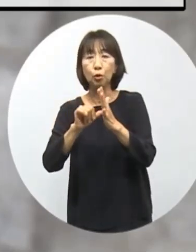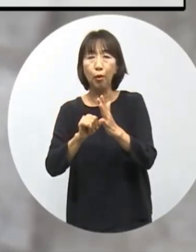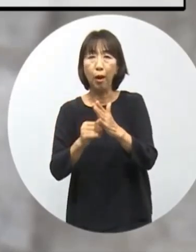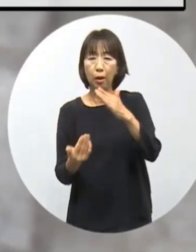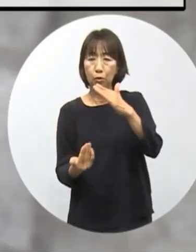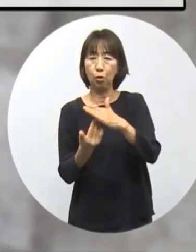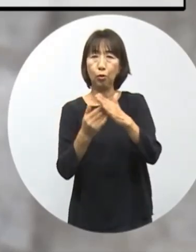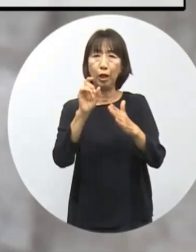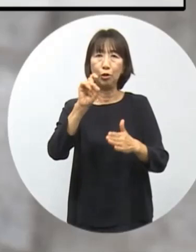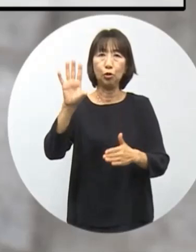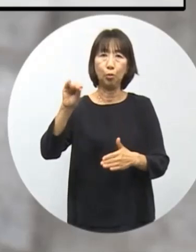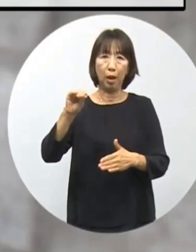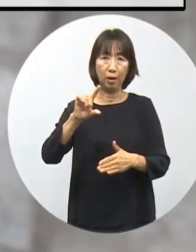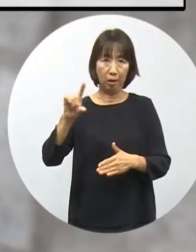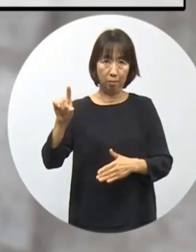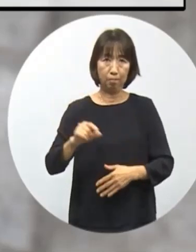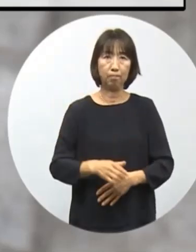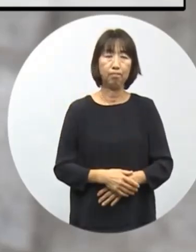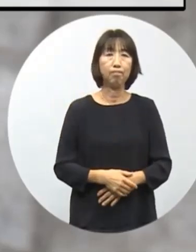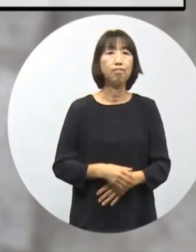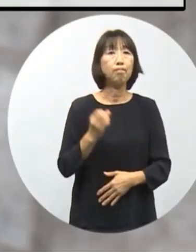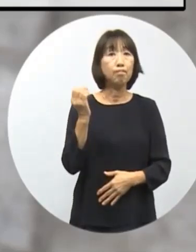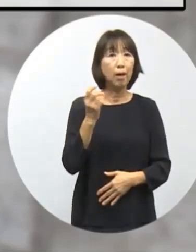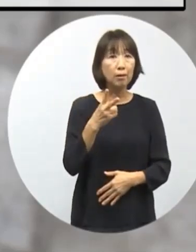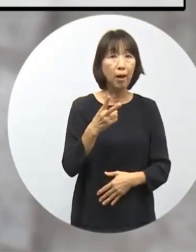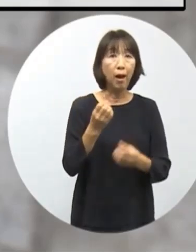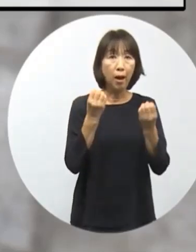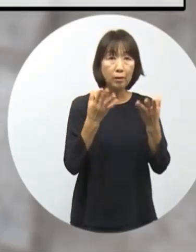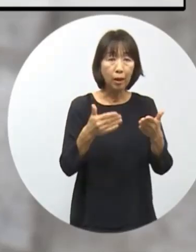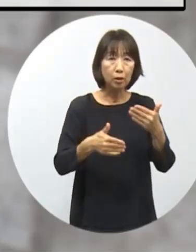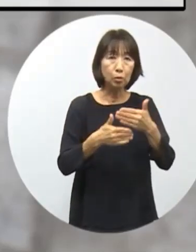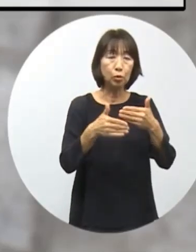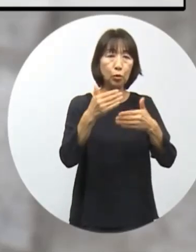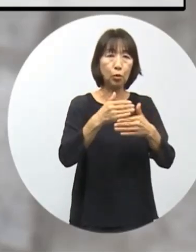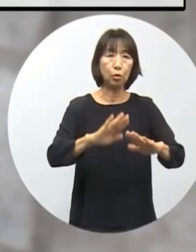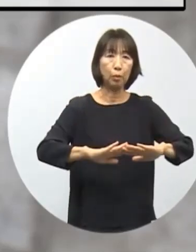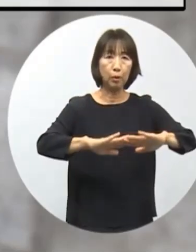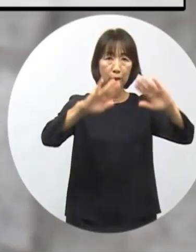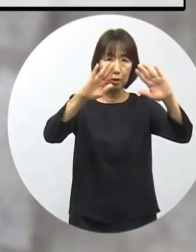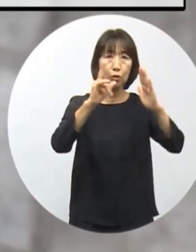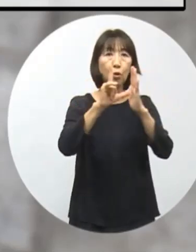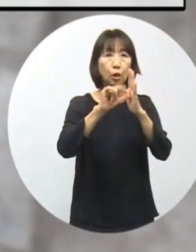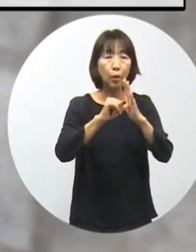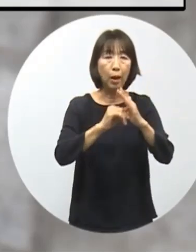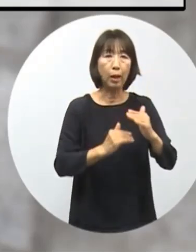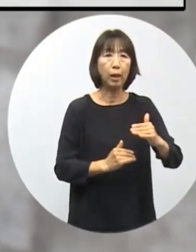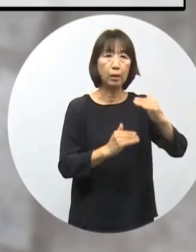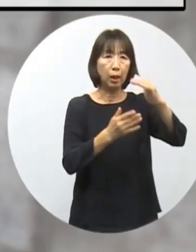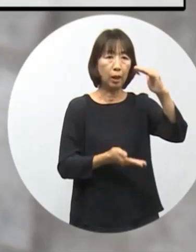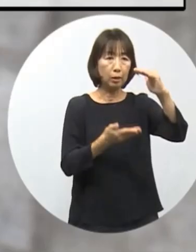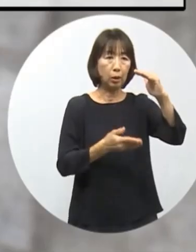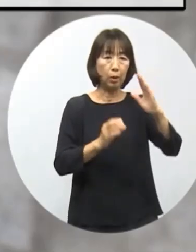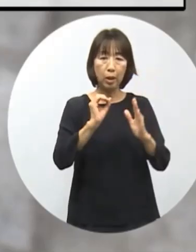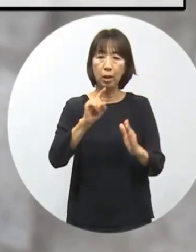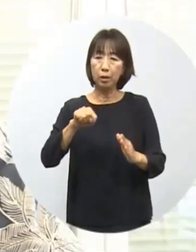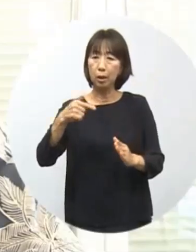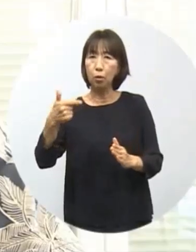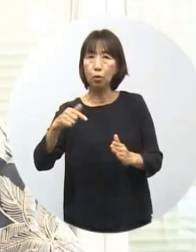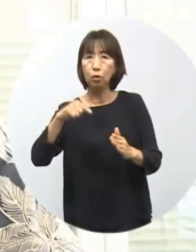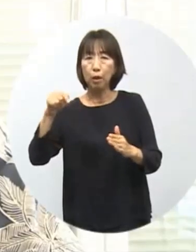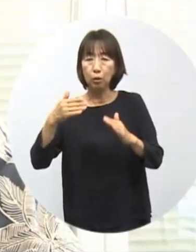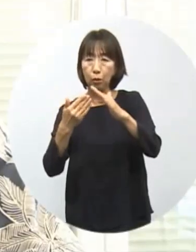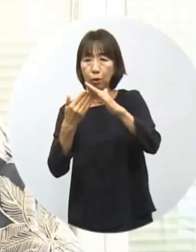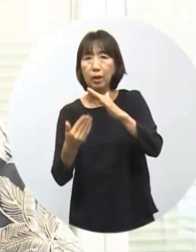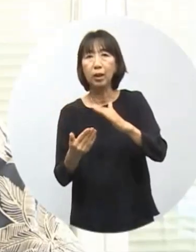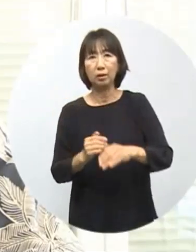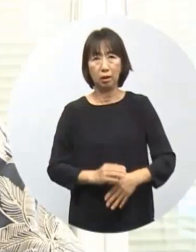となっております。また新たにブロック塀を設置する場合は高さ 0.6 メートル以下となります。